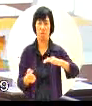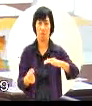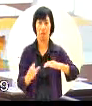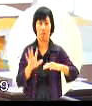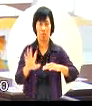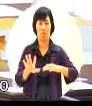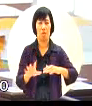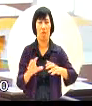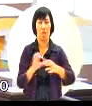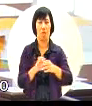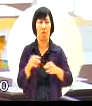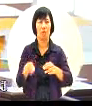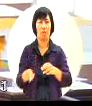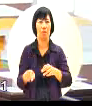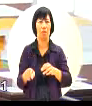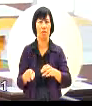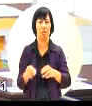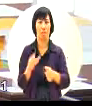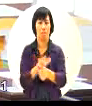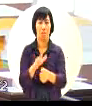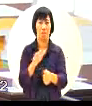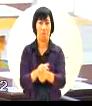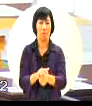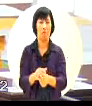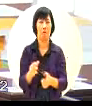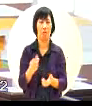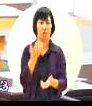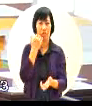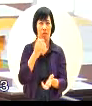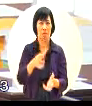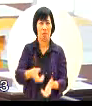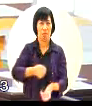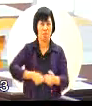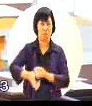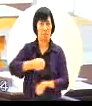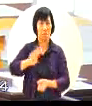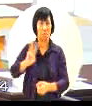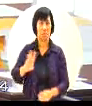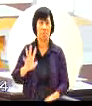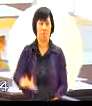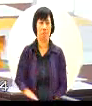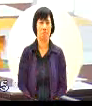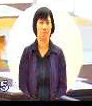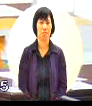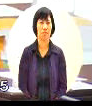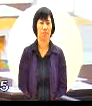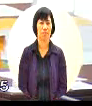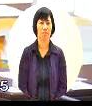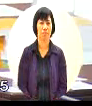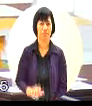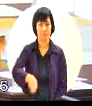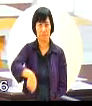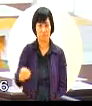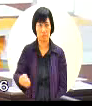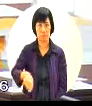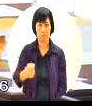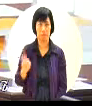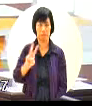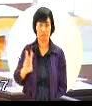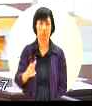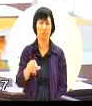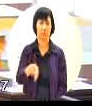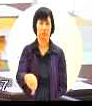吼，总个泡落的时阵哦，泡通吼，一旦扣水的时阵，即个时阵。阮迄所在水都拢往那提